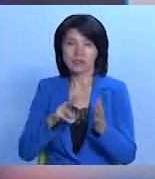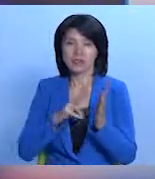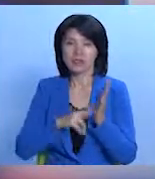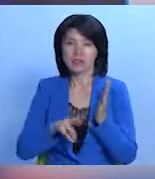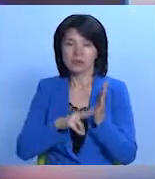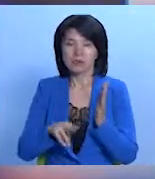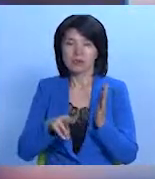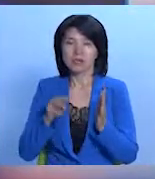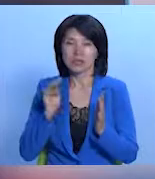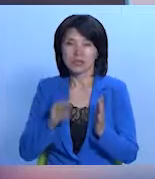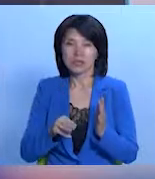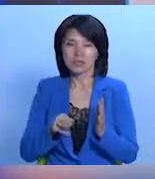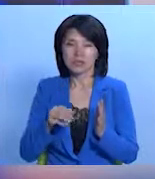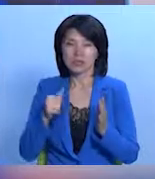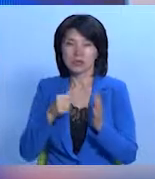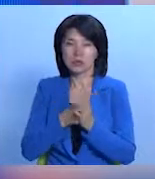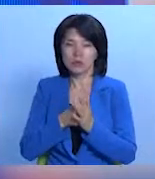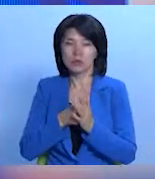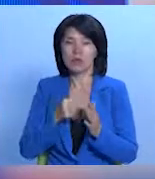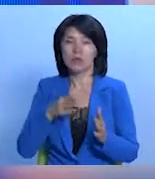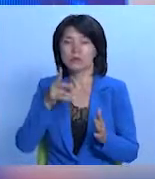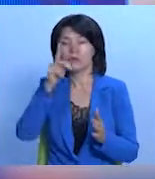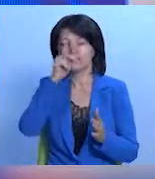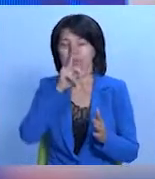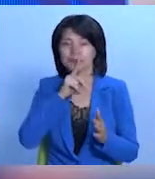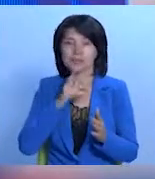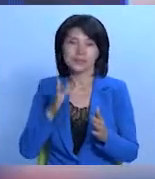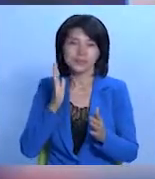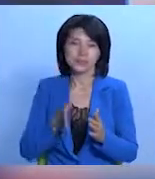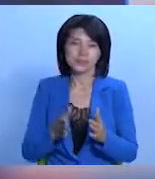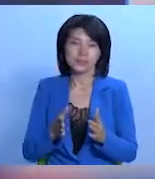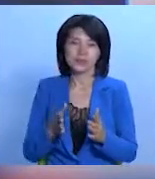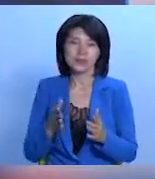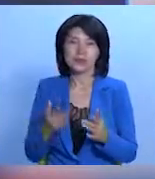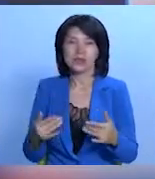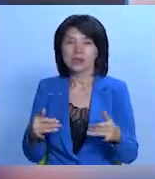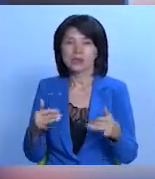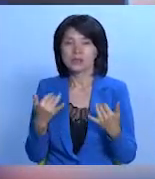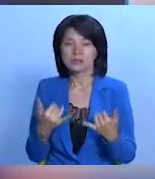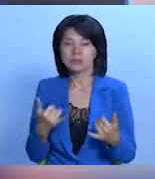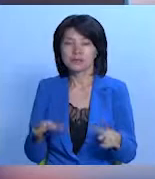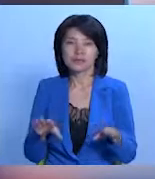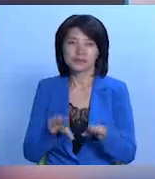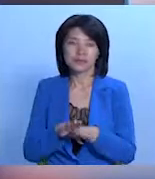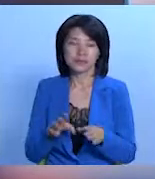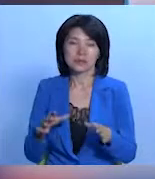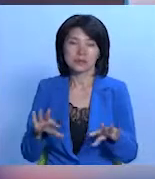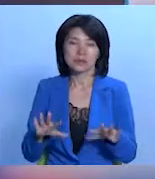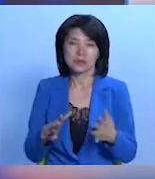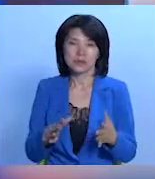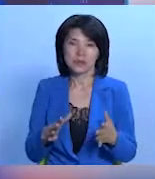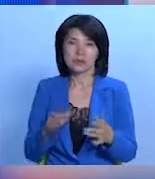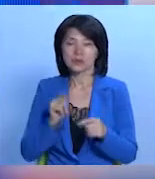70-тен 1000 айлық көрсеткішке дейін. Сондықтан қазір ондай әрекетсіз